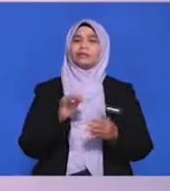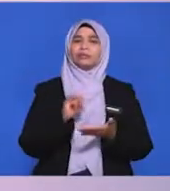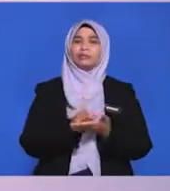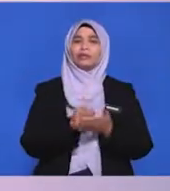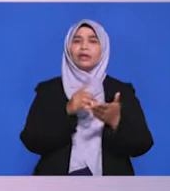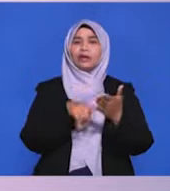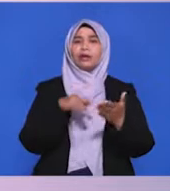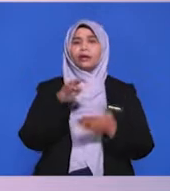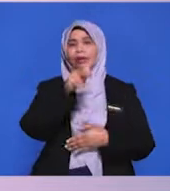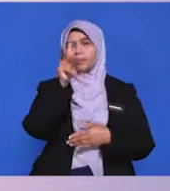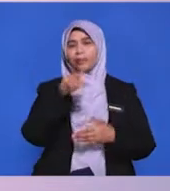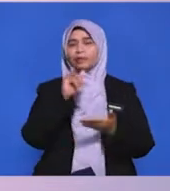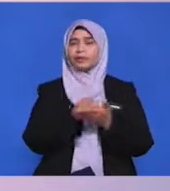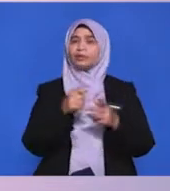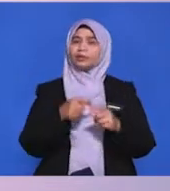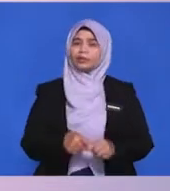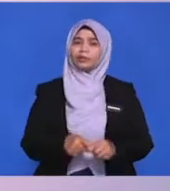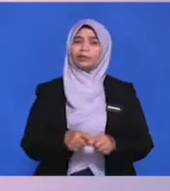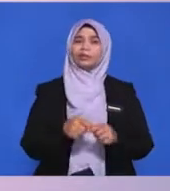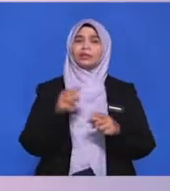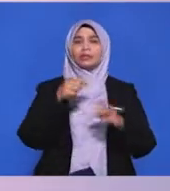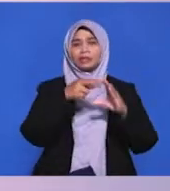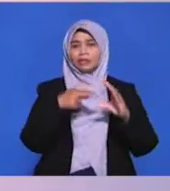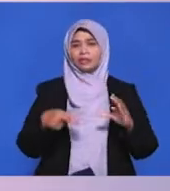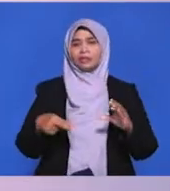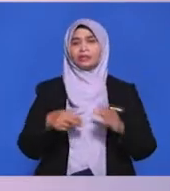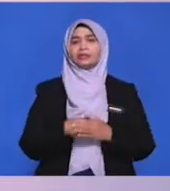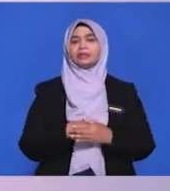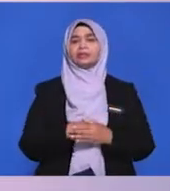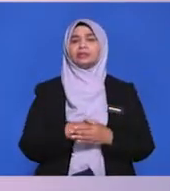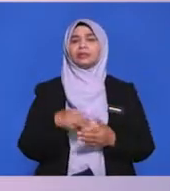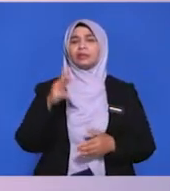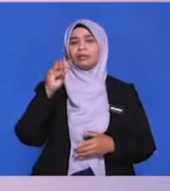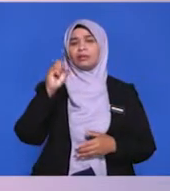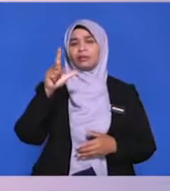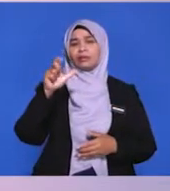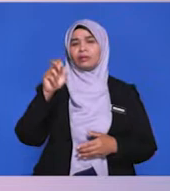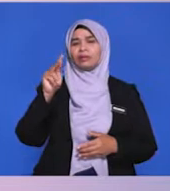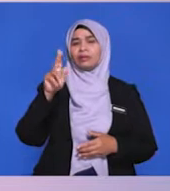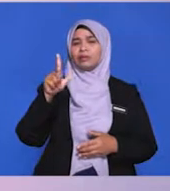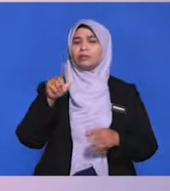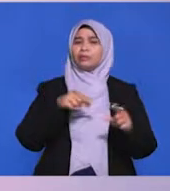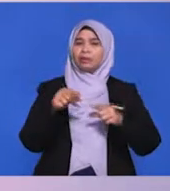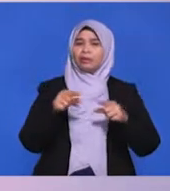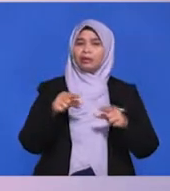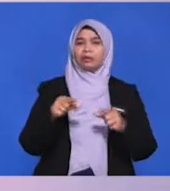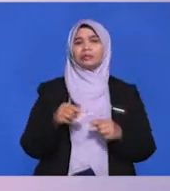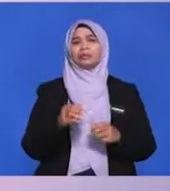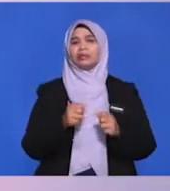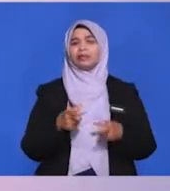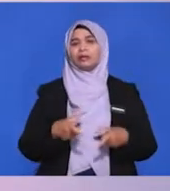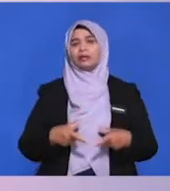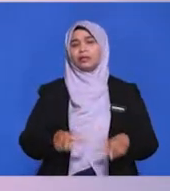Apakah itu tekanan gas tekanan gas ialah molekul gas yang bergerak secara rawak